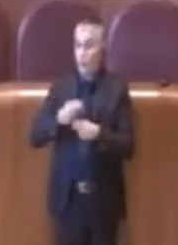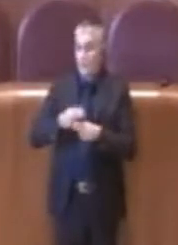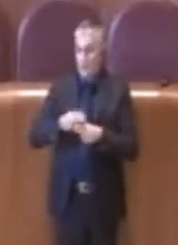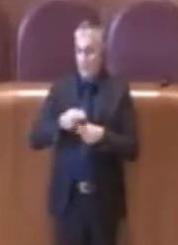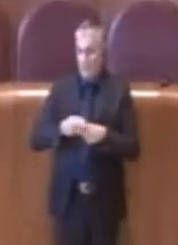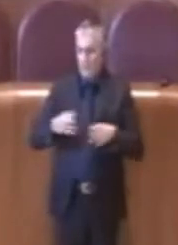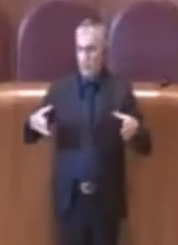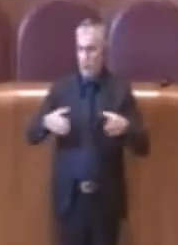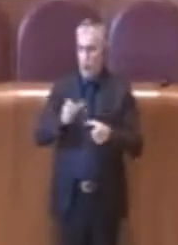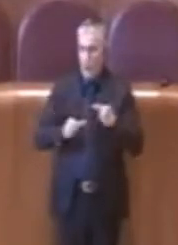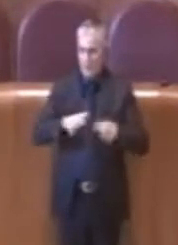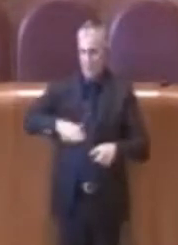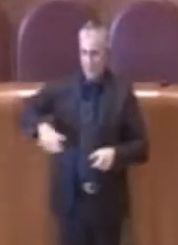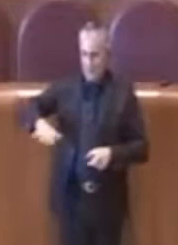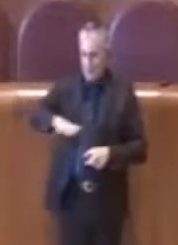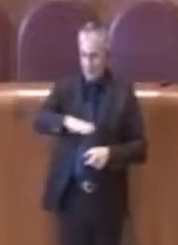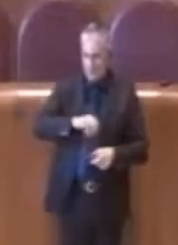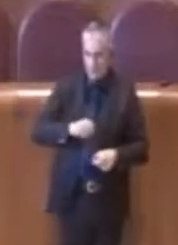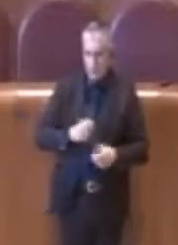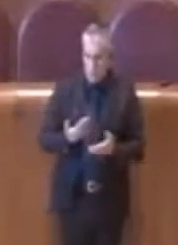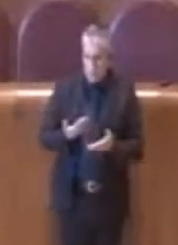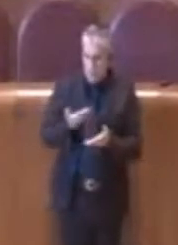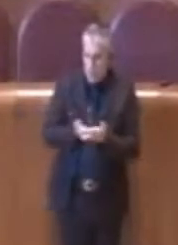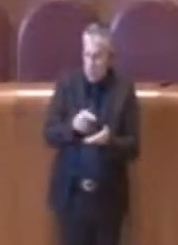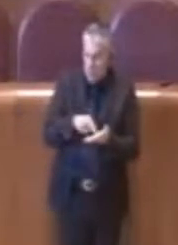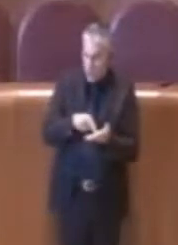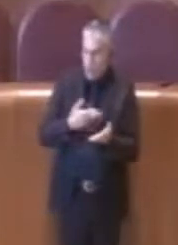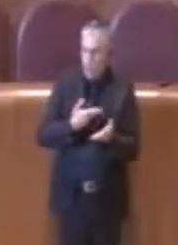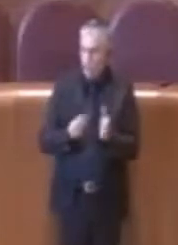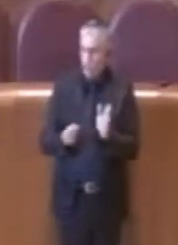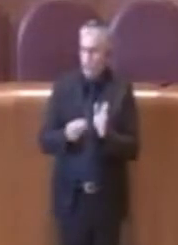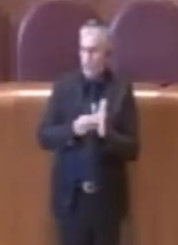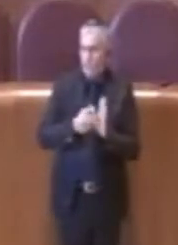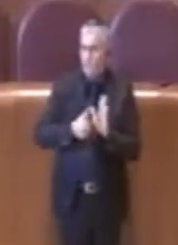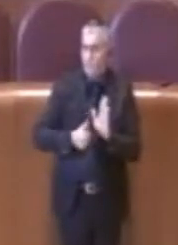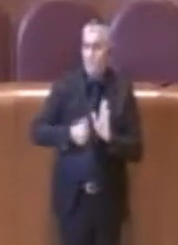dando anche una priorità in questa mozione che è relativa